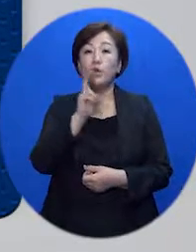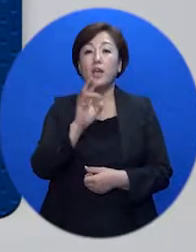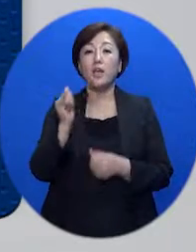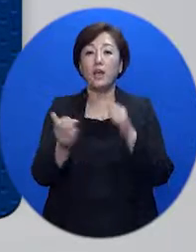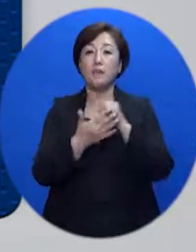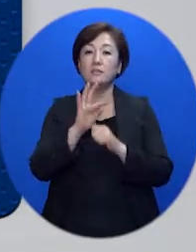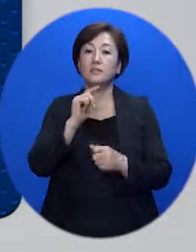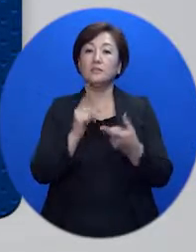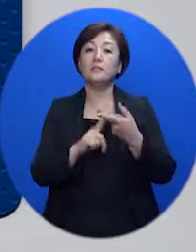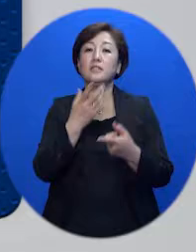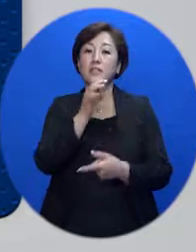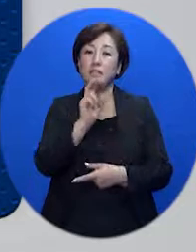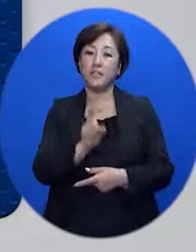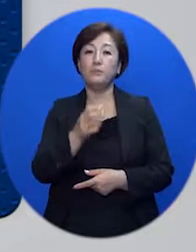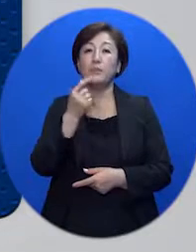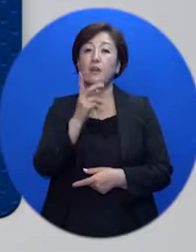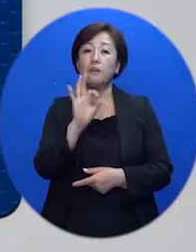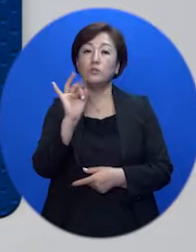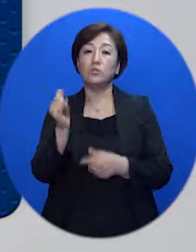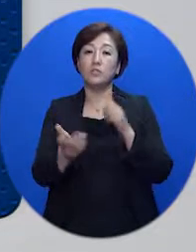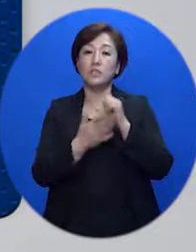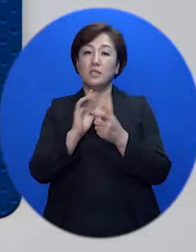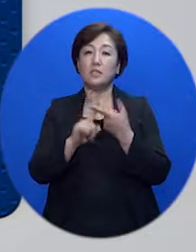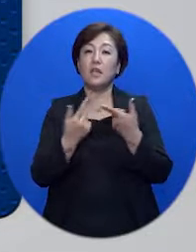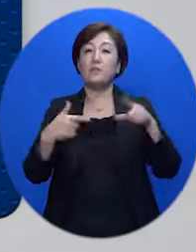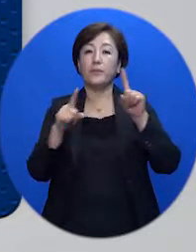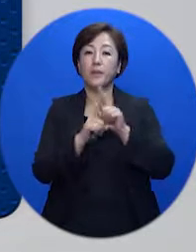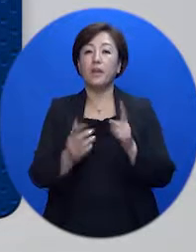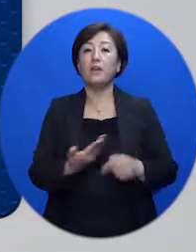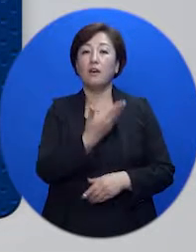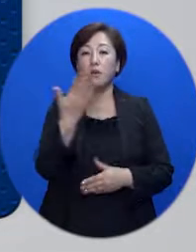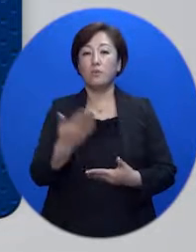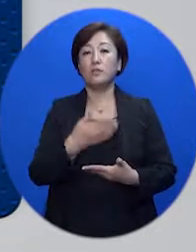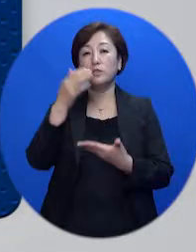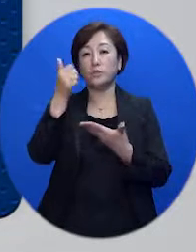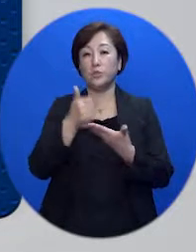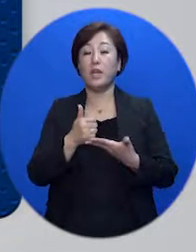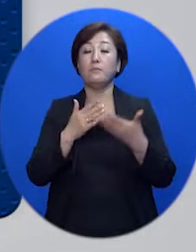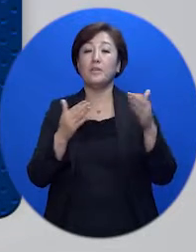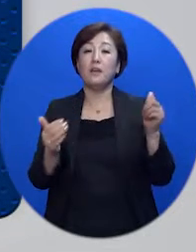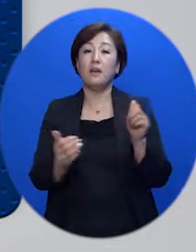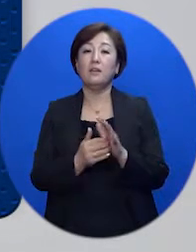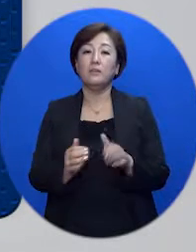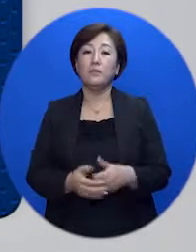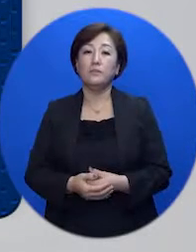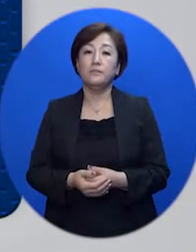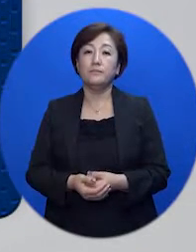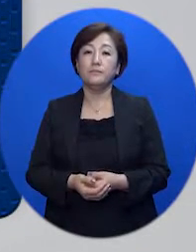노래하는 음유시인 파페라 테너 이명주의 감미로운 콘서트에 여러분을 초대합니다.